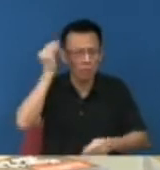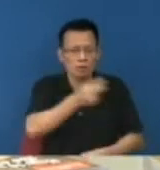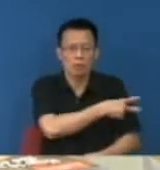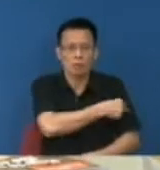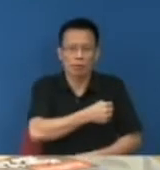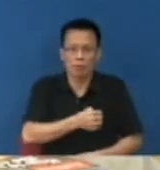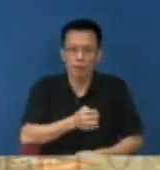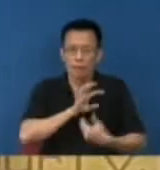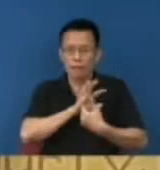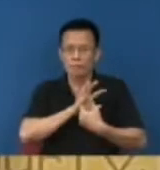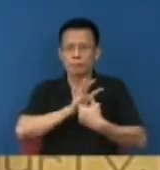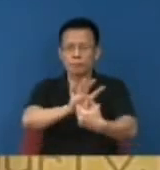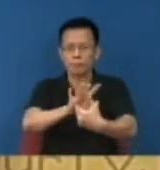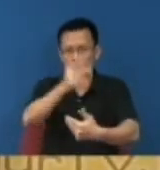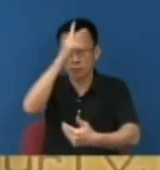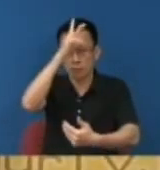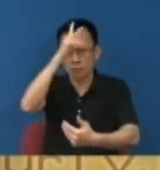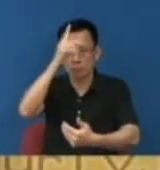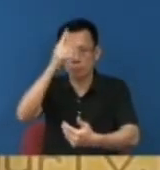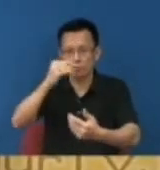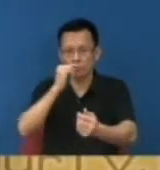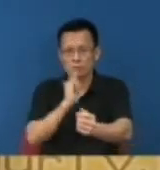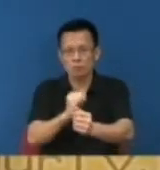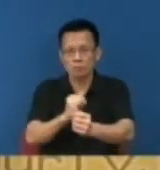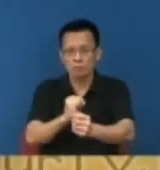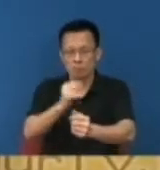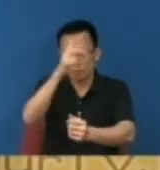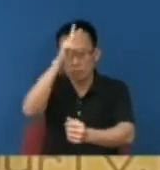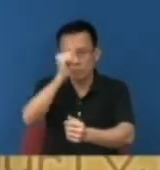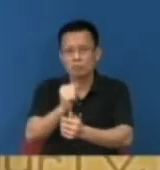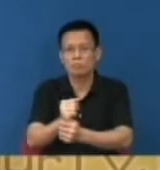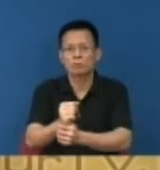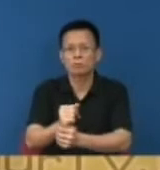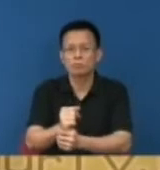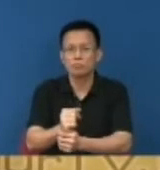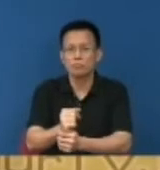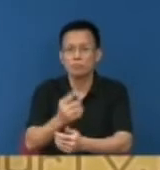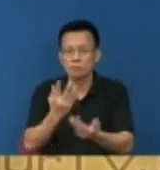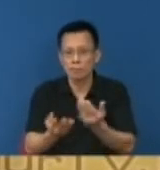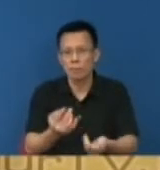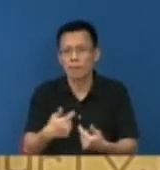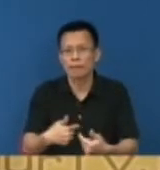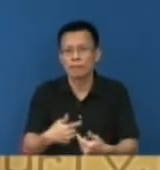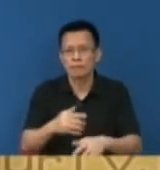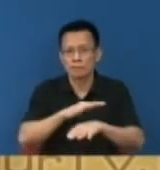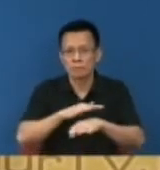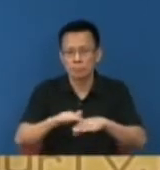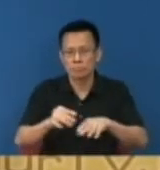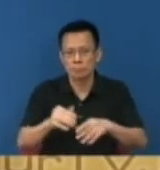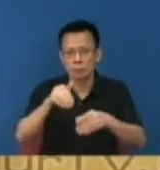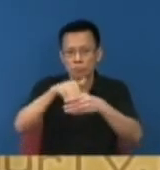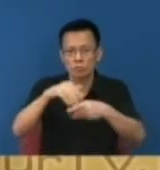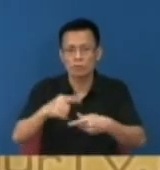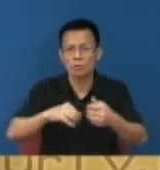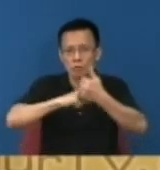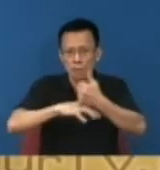去頂住特區政府的苛政，以致到對我們普選和這個基本權